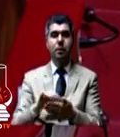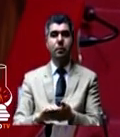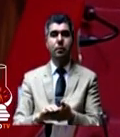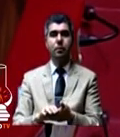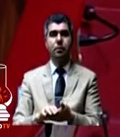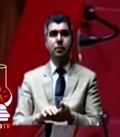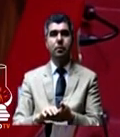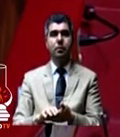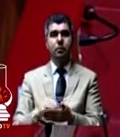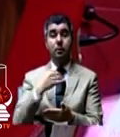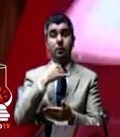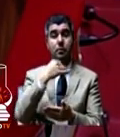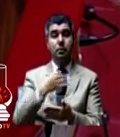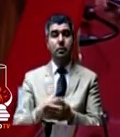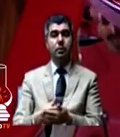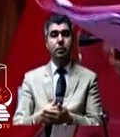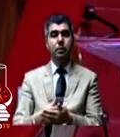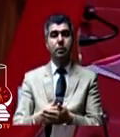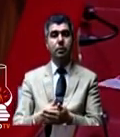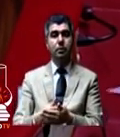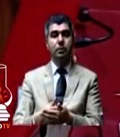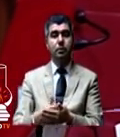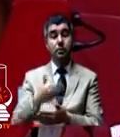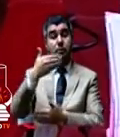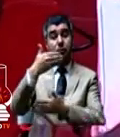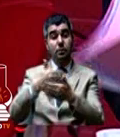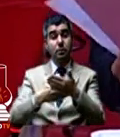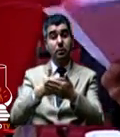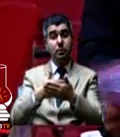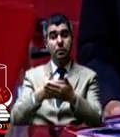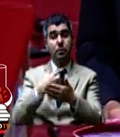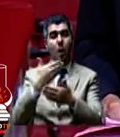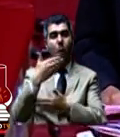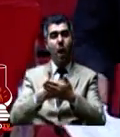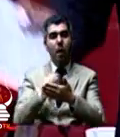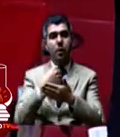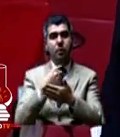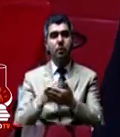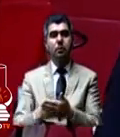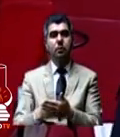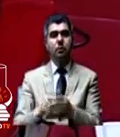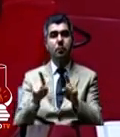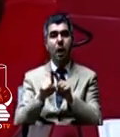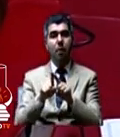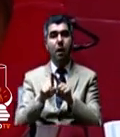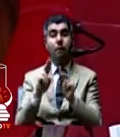عملنا عرض ابيرا اسوميسيون، ها هو بعضكم